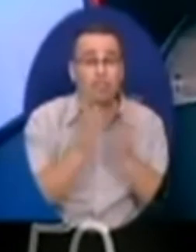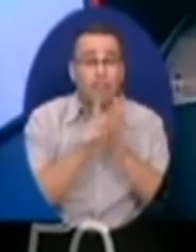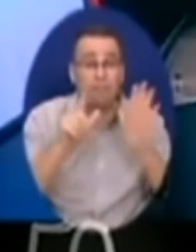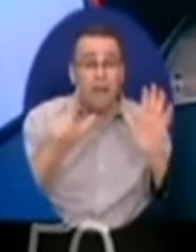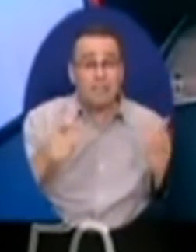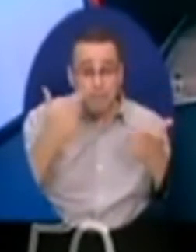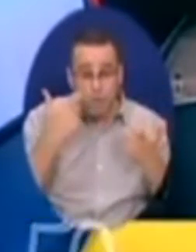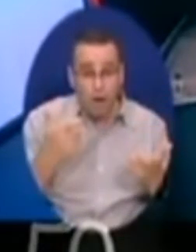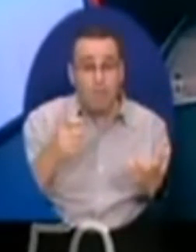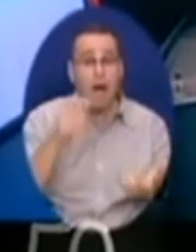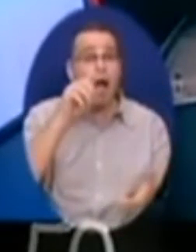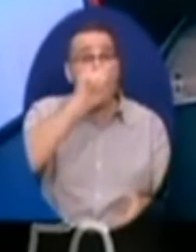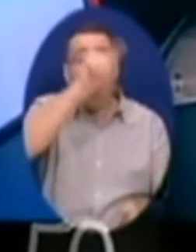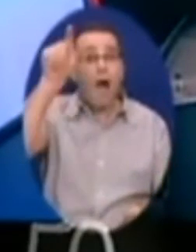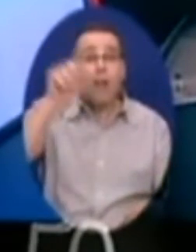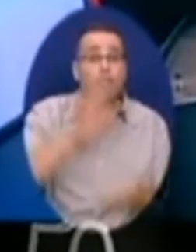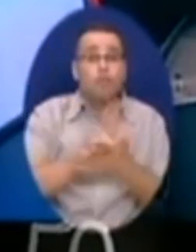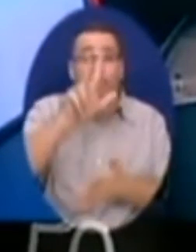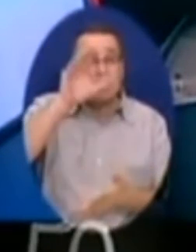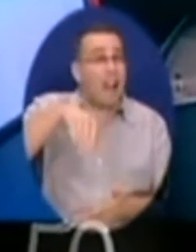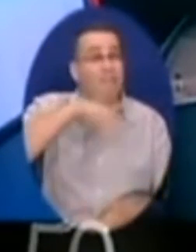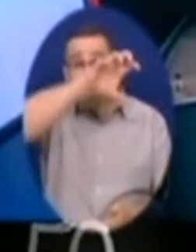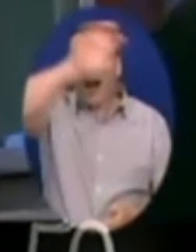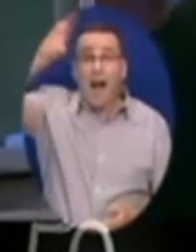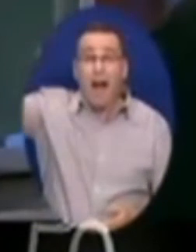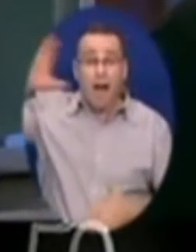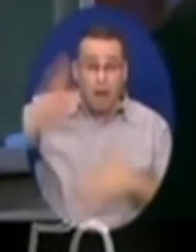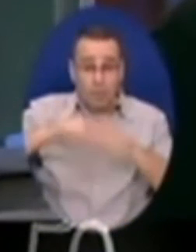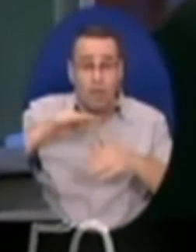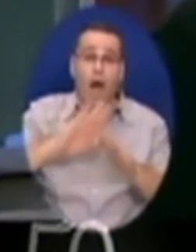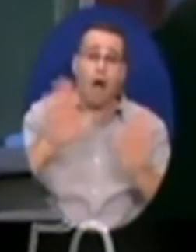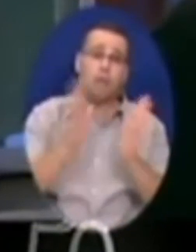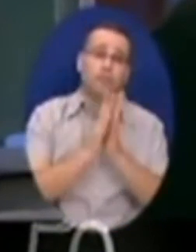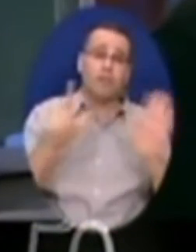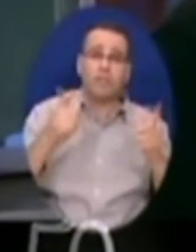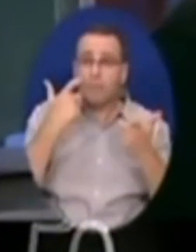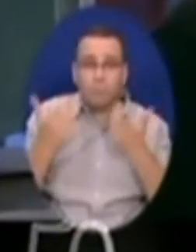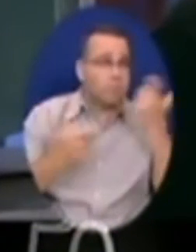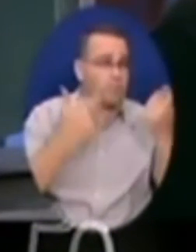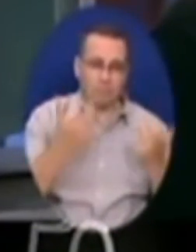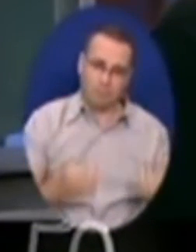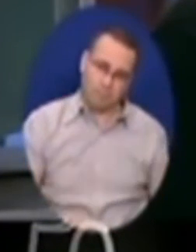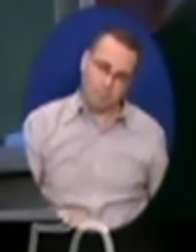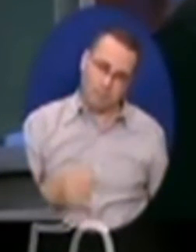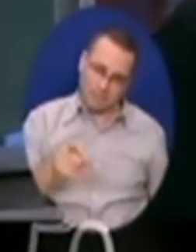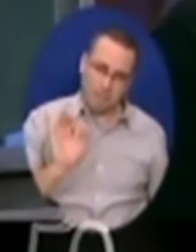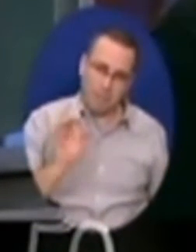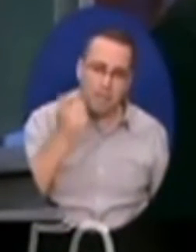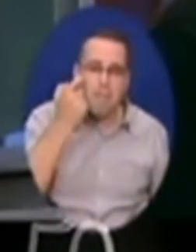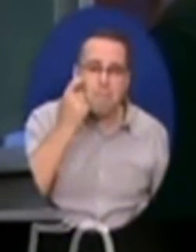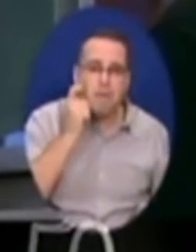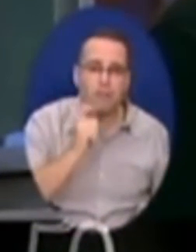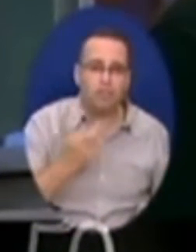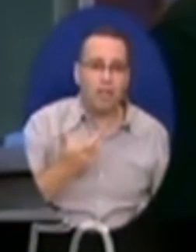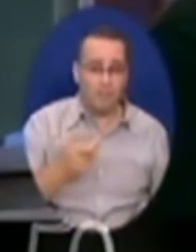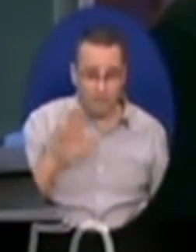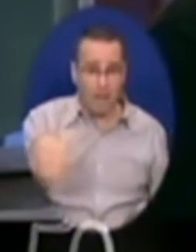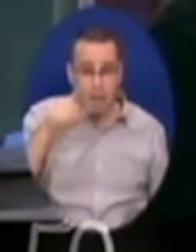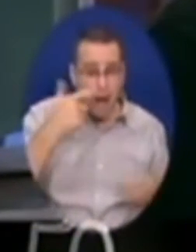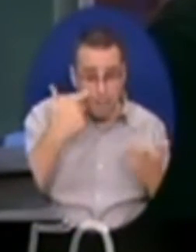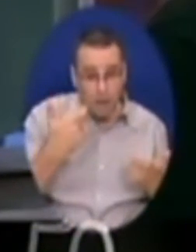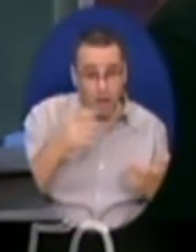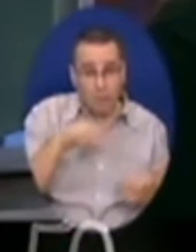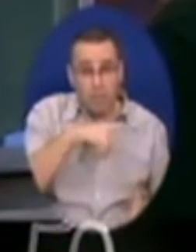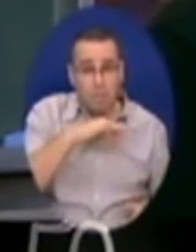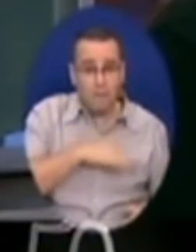פקחים על 13,000 אתרי בנייה. בן, זה מטורף, זה פשוט פשע, באמת. ולא רק זה, אלא שהם מרוויחים נורא מעט כסף, הפקחים